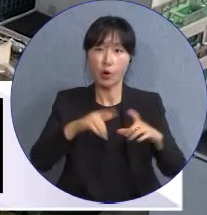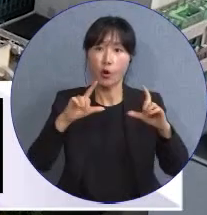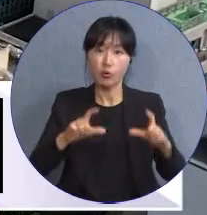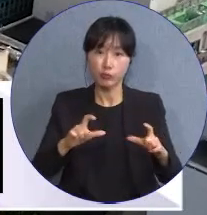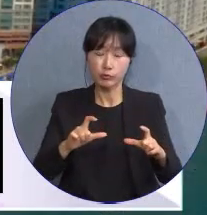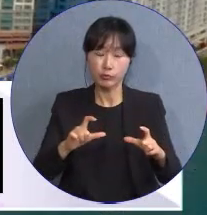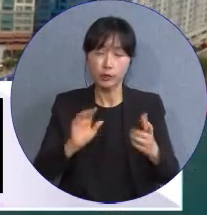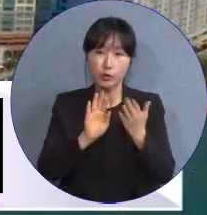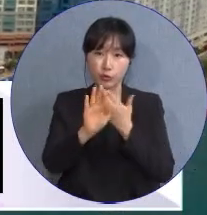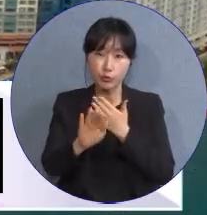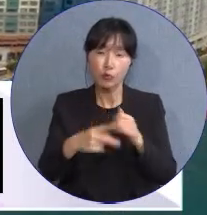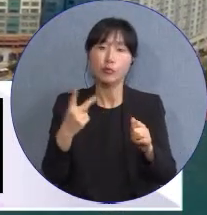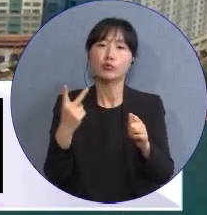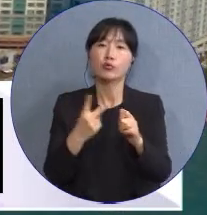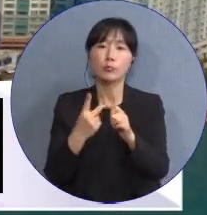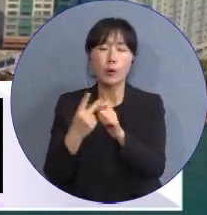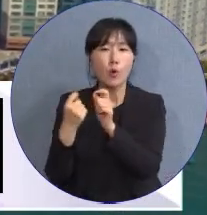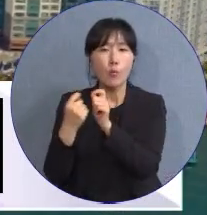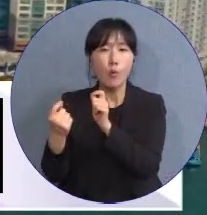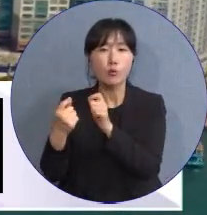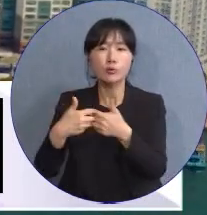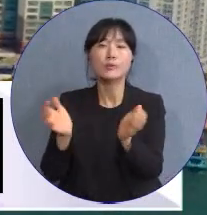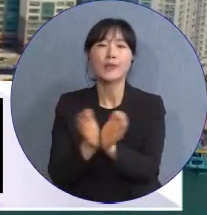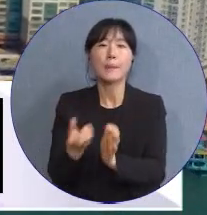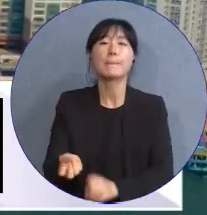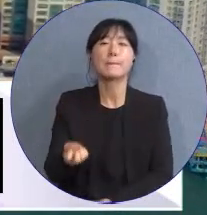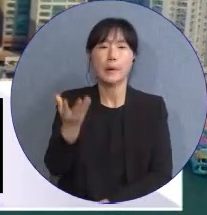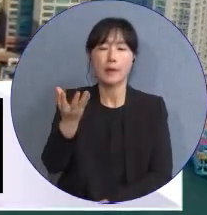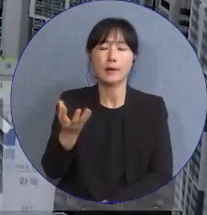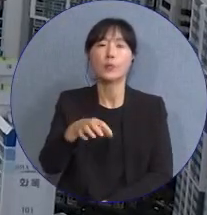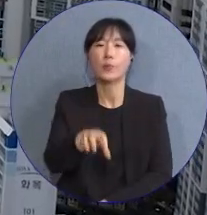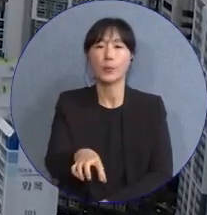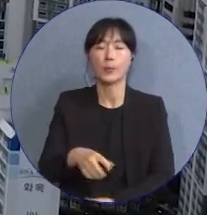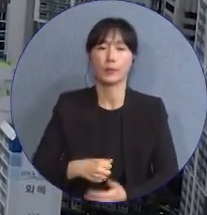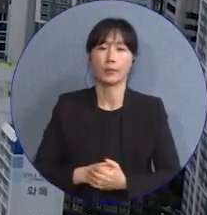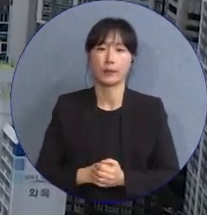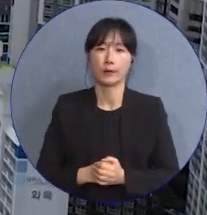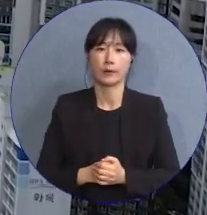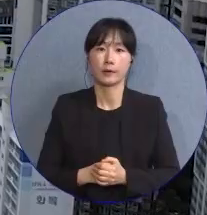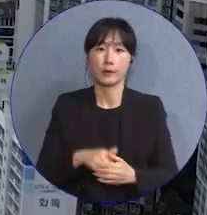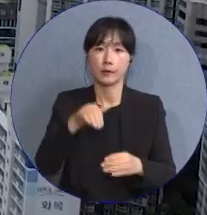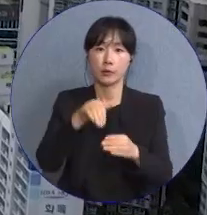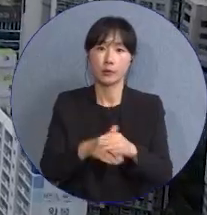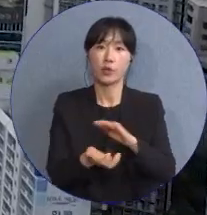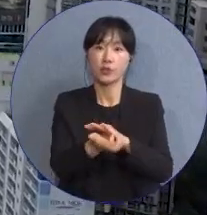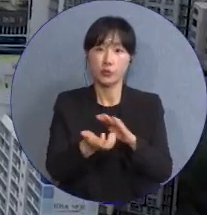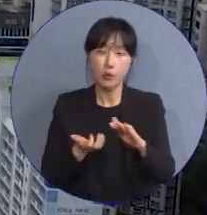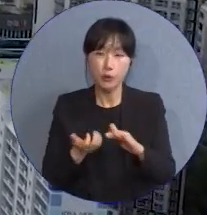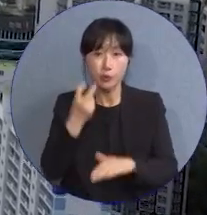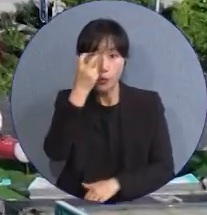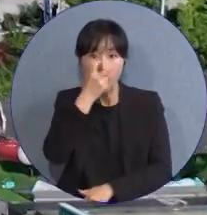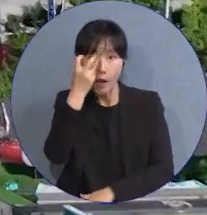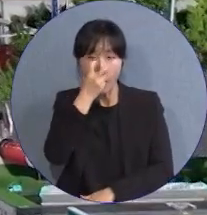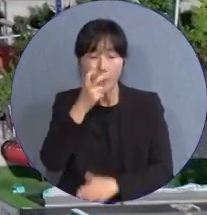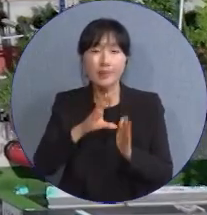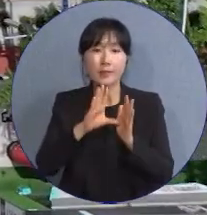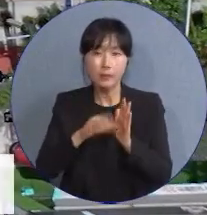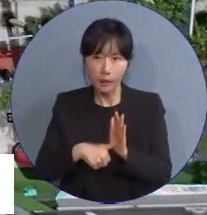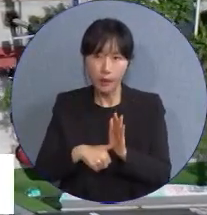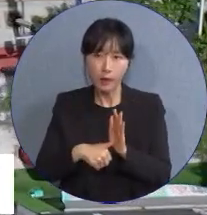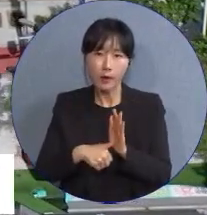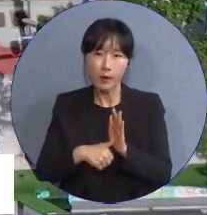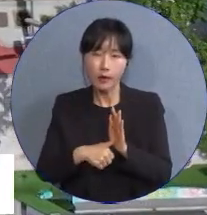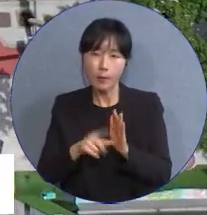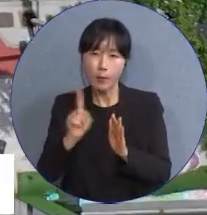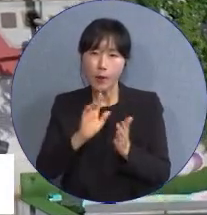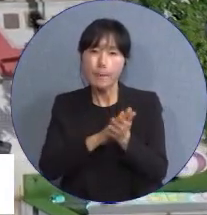이후 두 차례 연속 보수 정당 후보가 당선됐는데요. 총선 전 진행된 여론조사에서 변화가